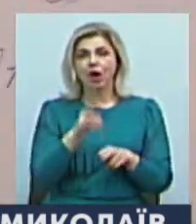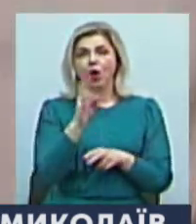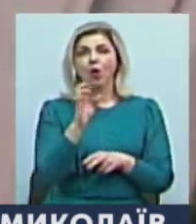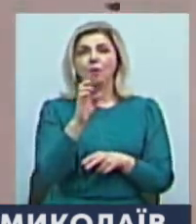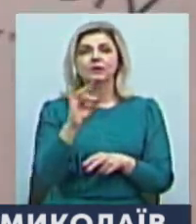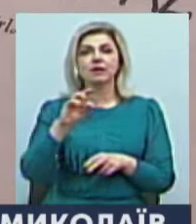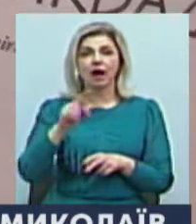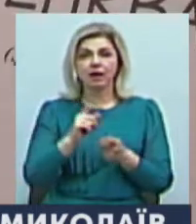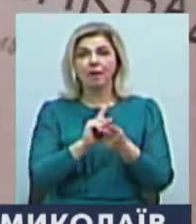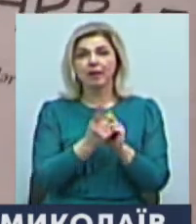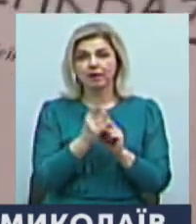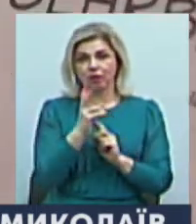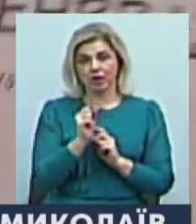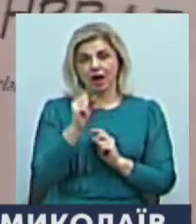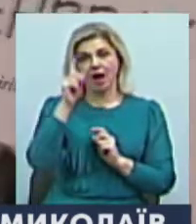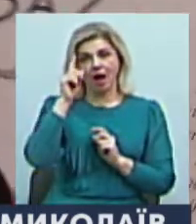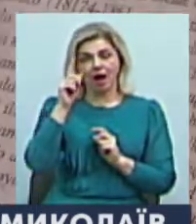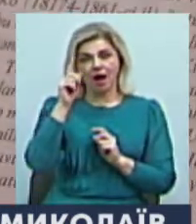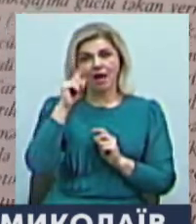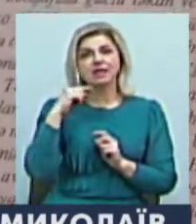на азербайджанську мову.